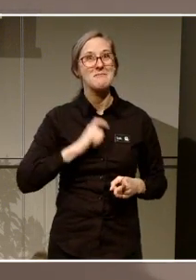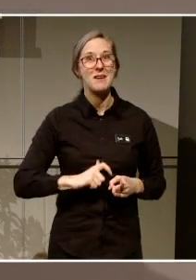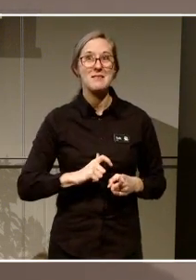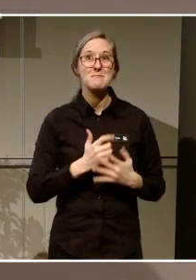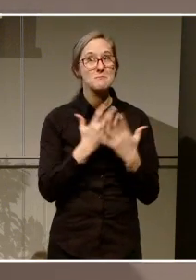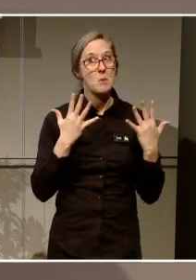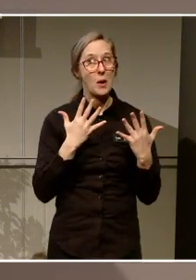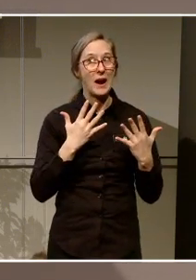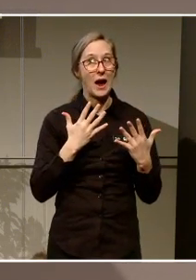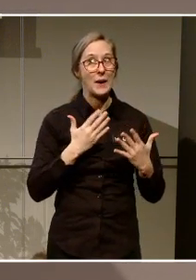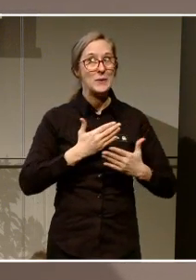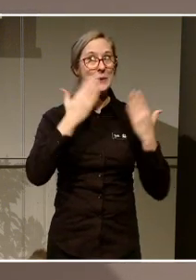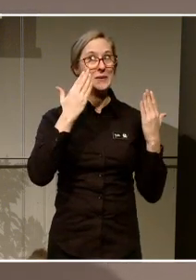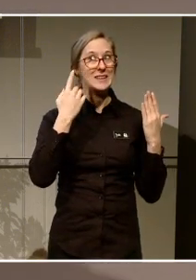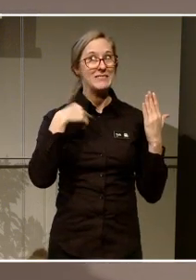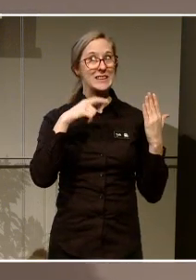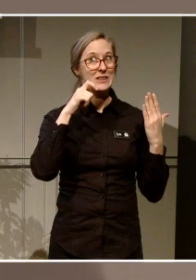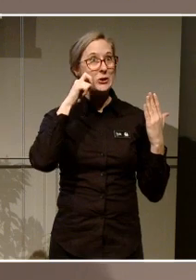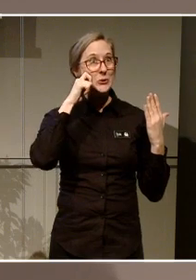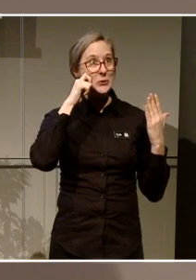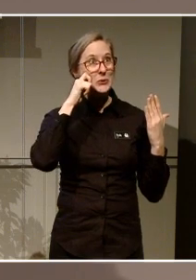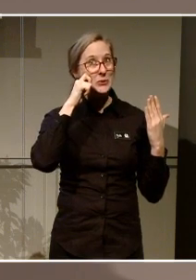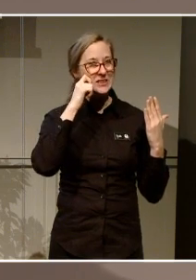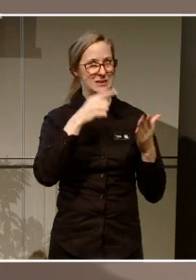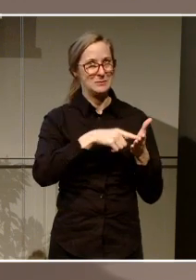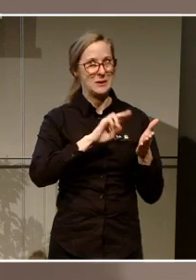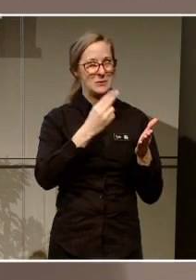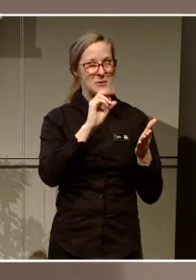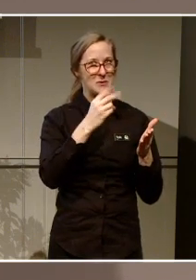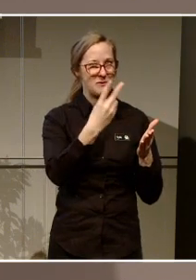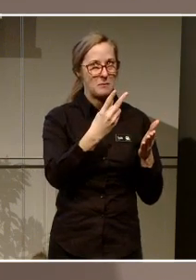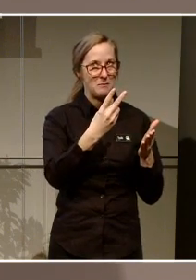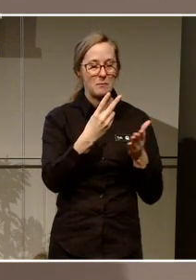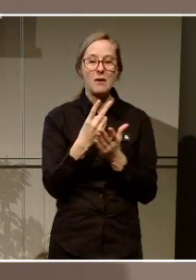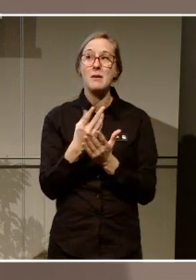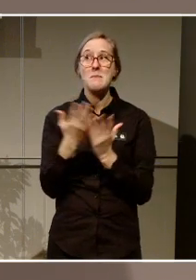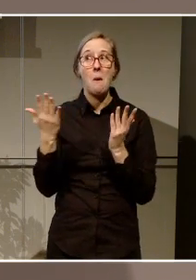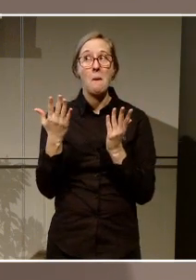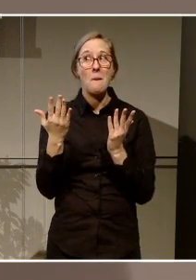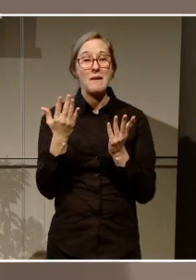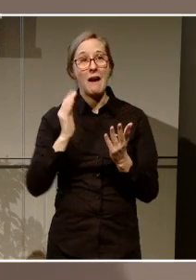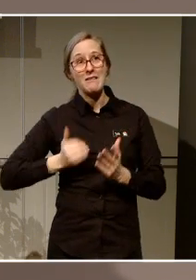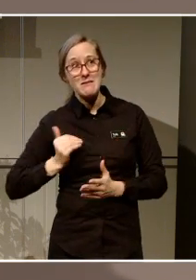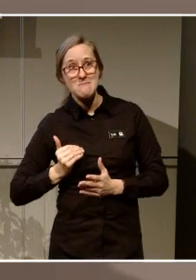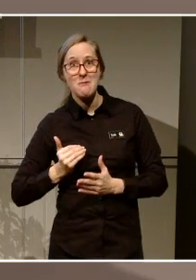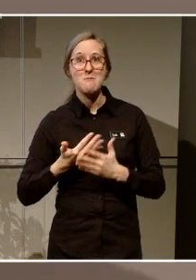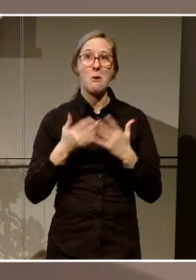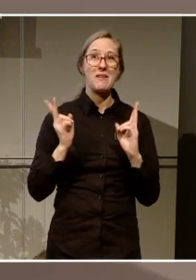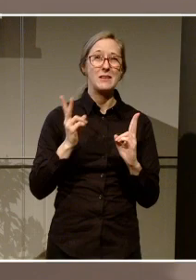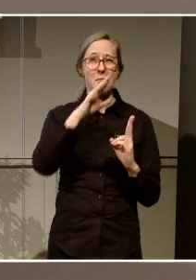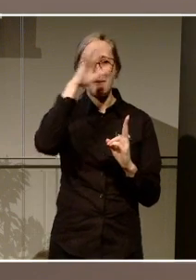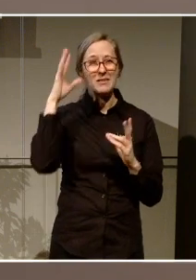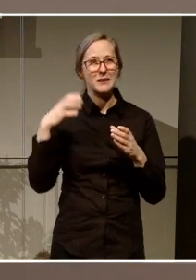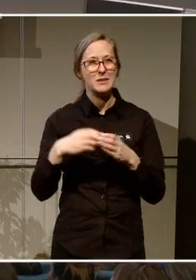ljus och vit hy, särskilt så här i november. Ganska mycket kvinnor, ganska mycket samma åldersgrupp. Ja, hur fångar